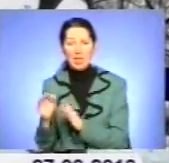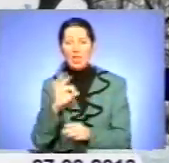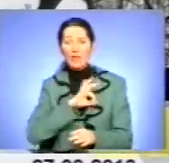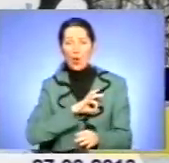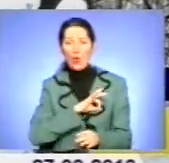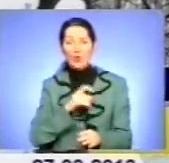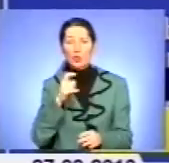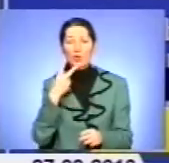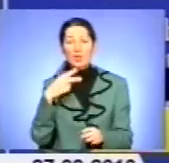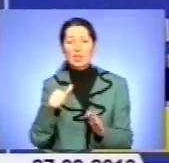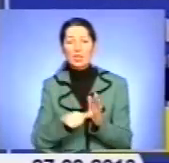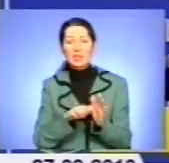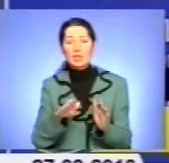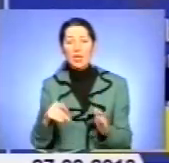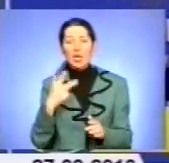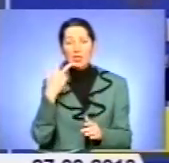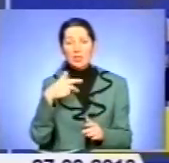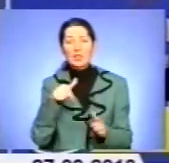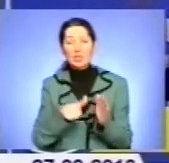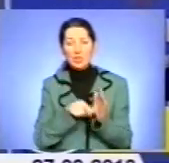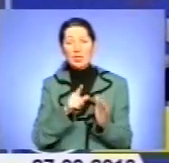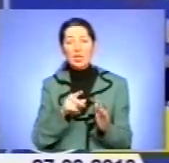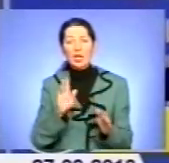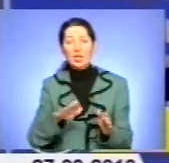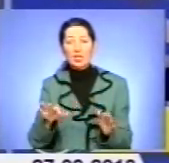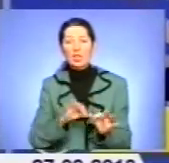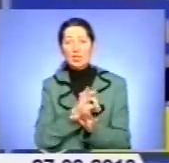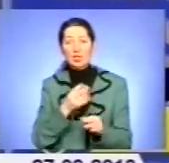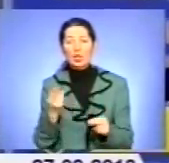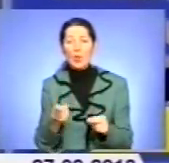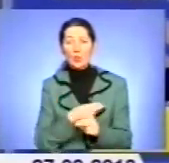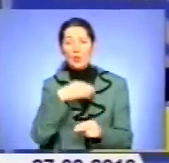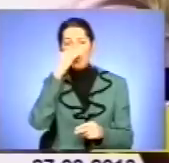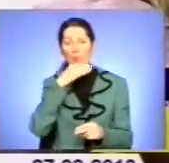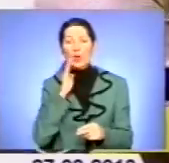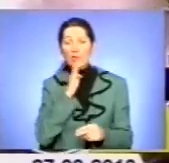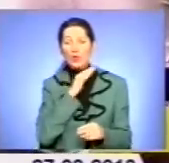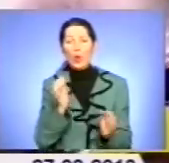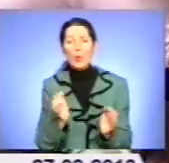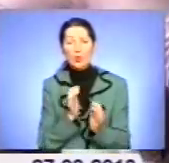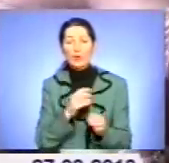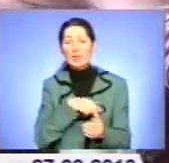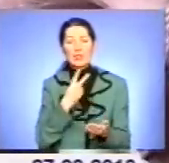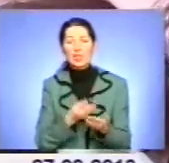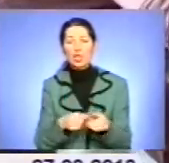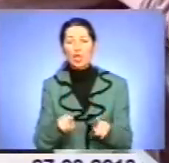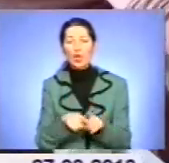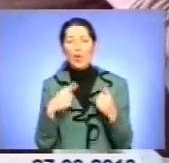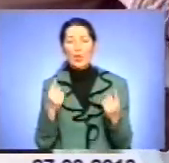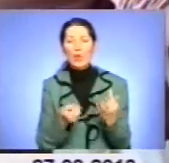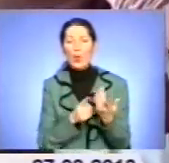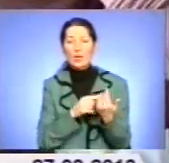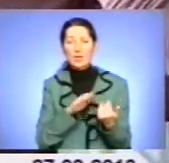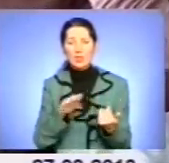дітей, 36 з яких – діти-сироти та позбавлені батьківського піклування. Незважаючи на таку велику кількість дітей, усі